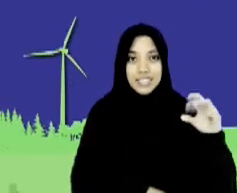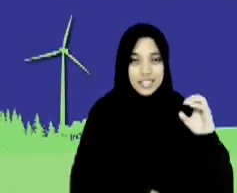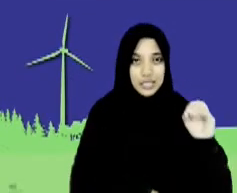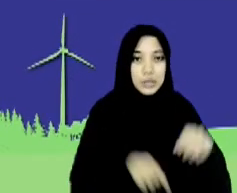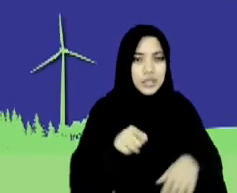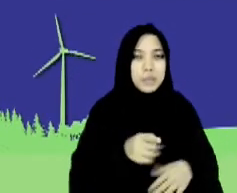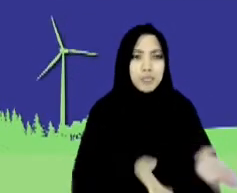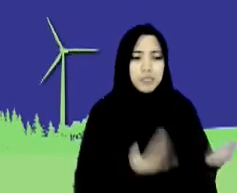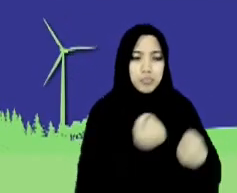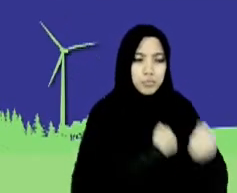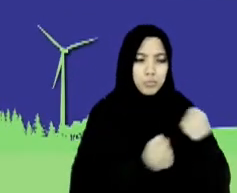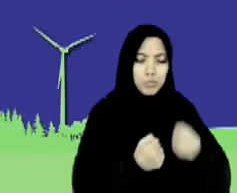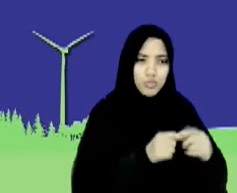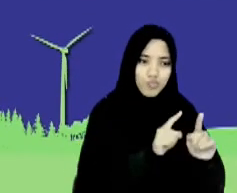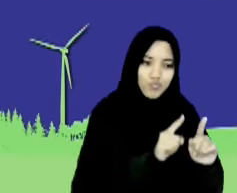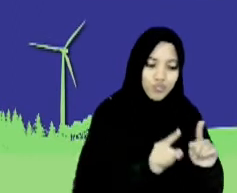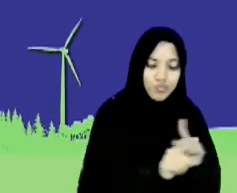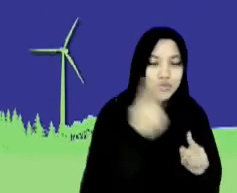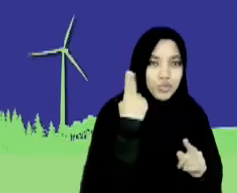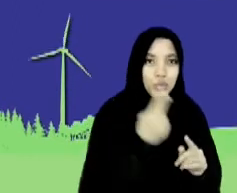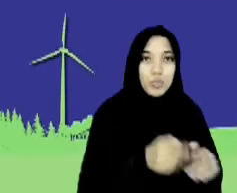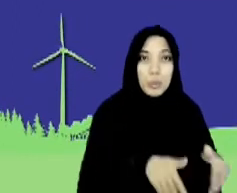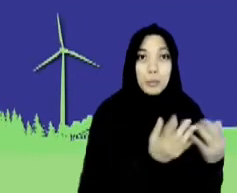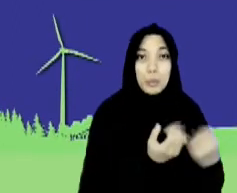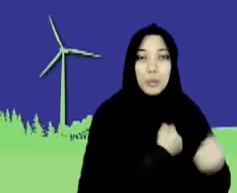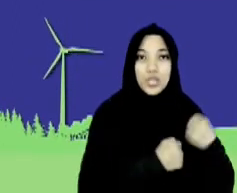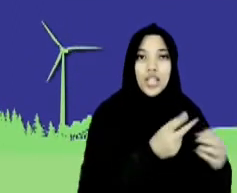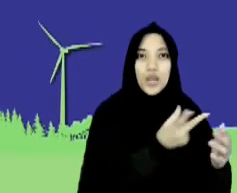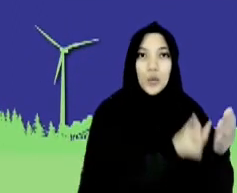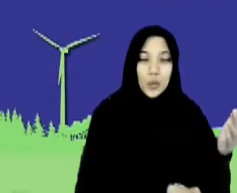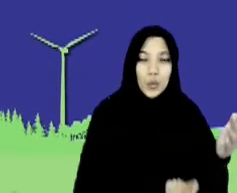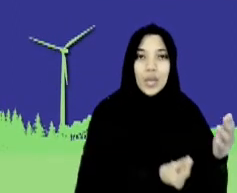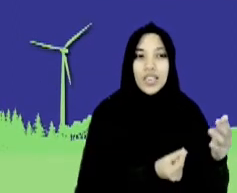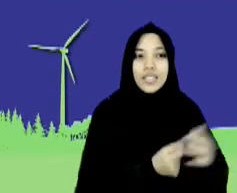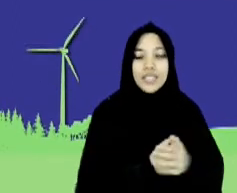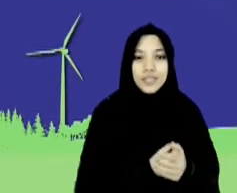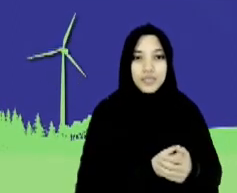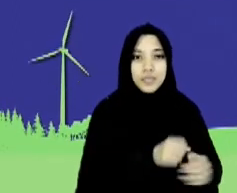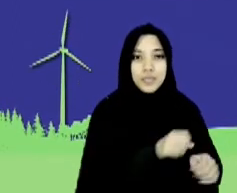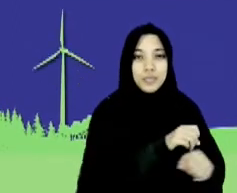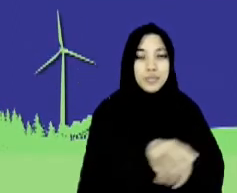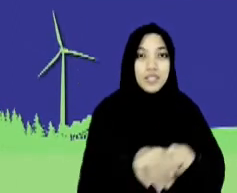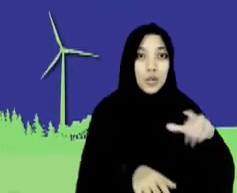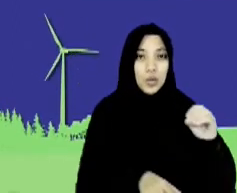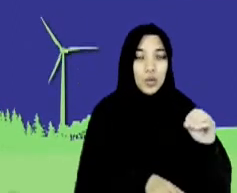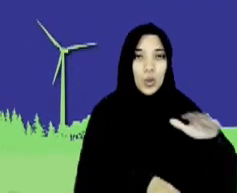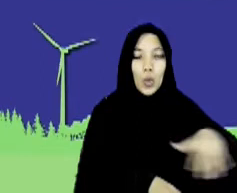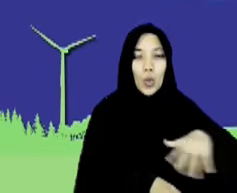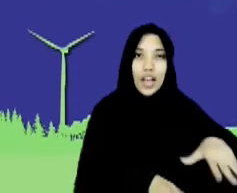sebagai perusahaan keuangan yang melakukan transisi ke low carbon economy pada tahun 2017